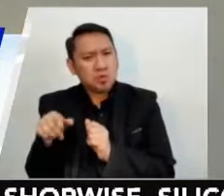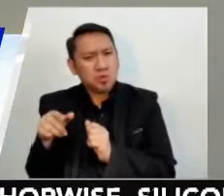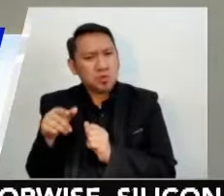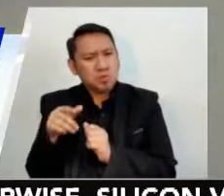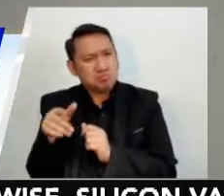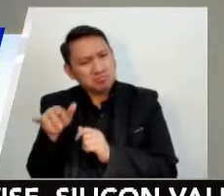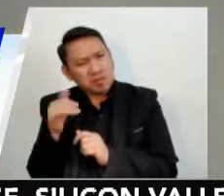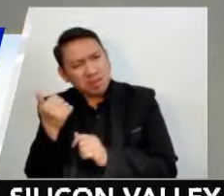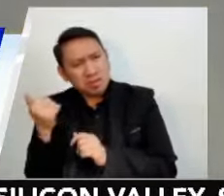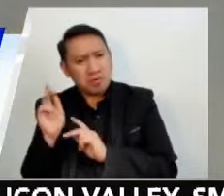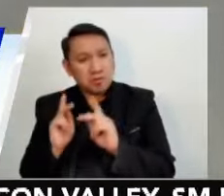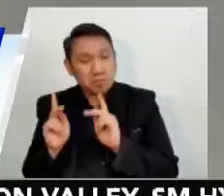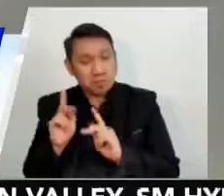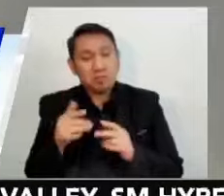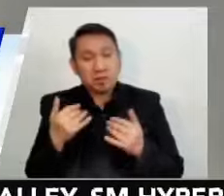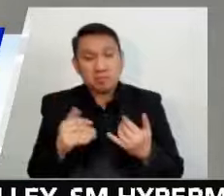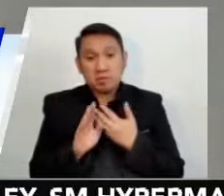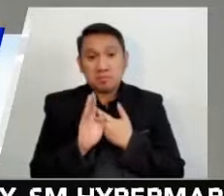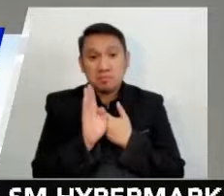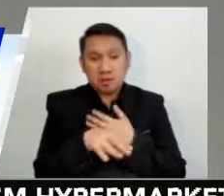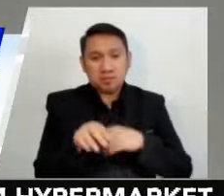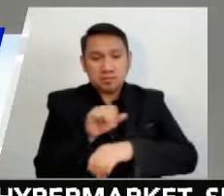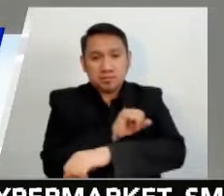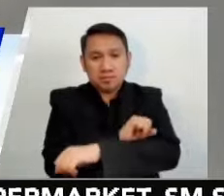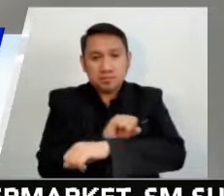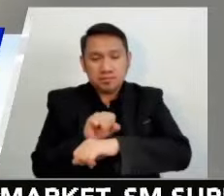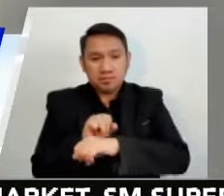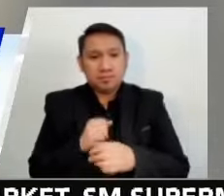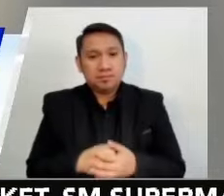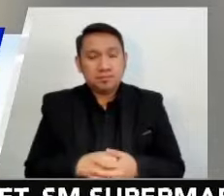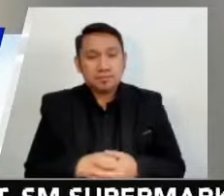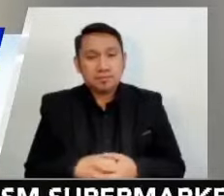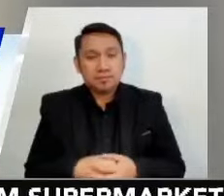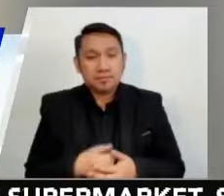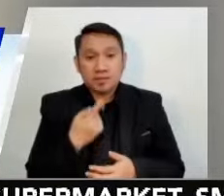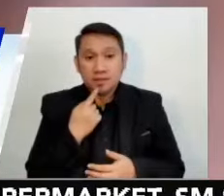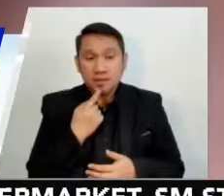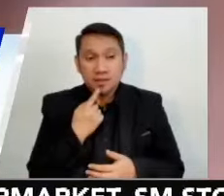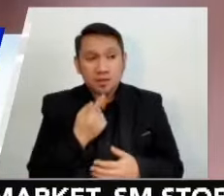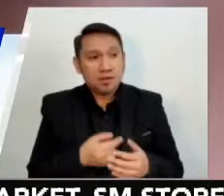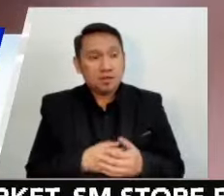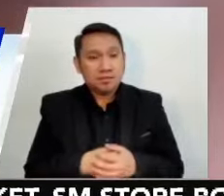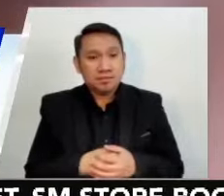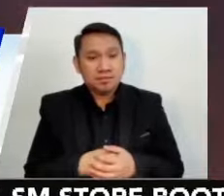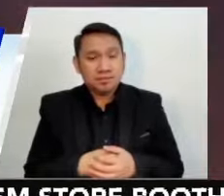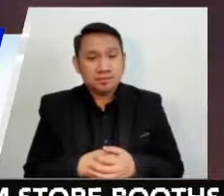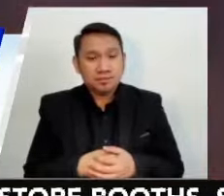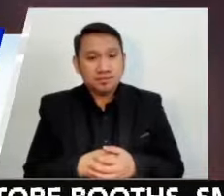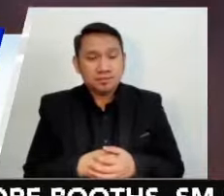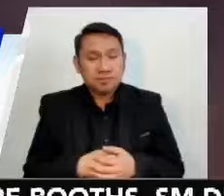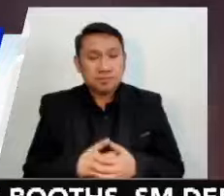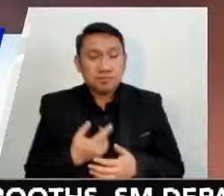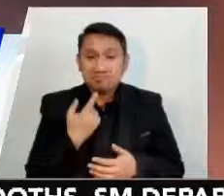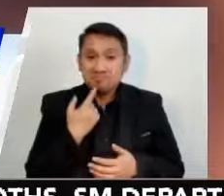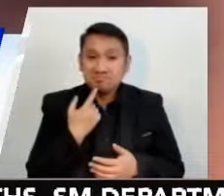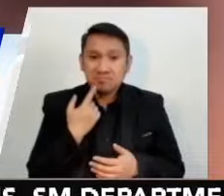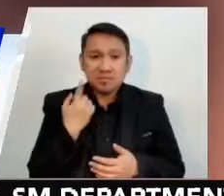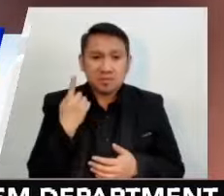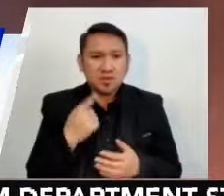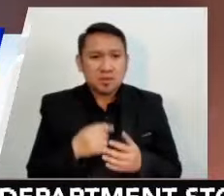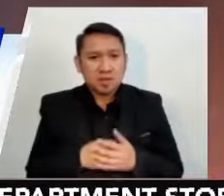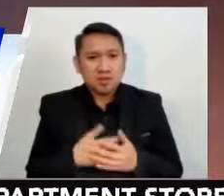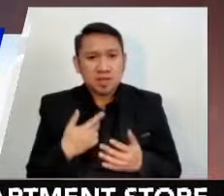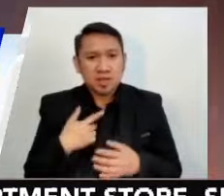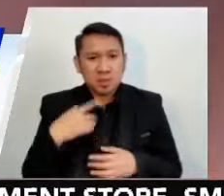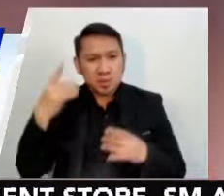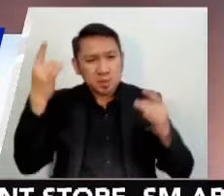agad si Boobay sa stage. Sabi ni Sparkle Jimmy Artist Center Vice President Joy Marcelo, nasilaw si Boobay sa mga ilaw